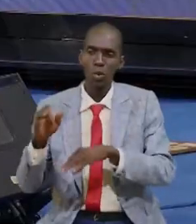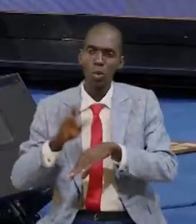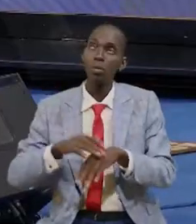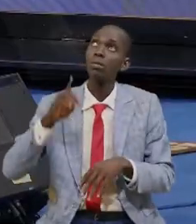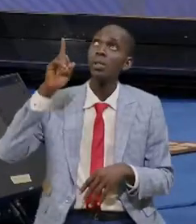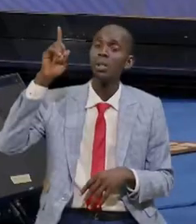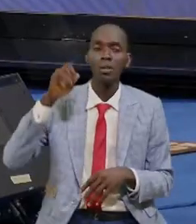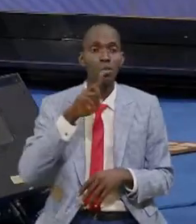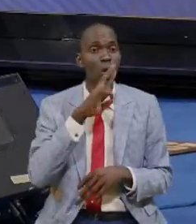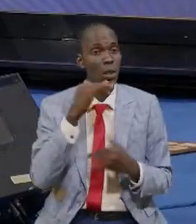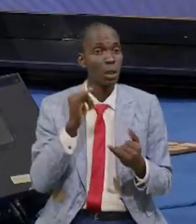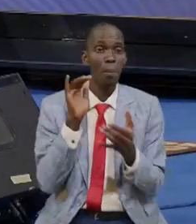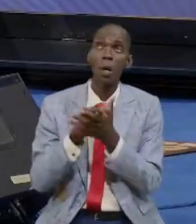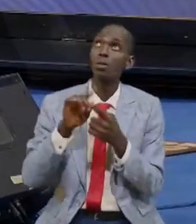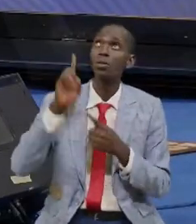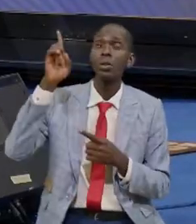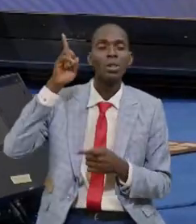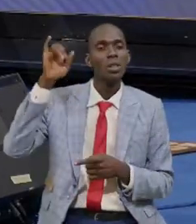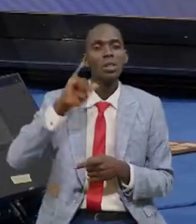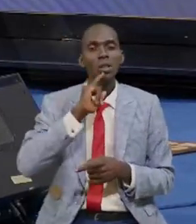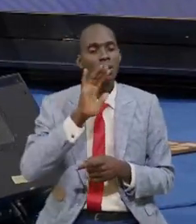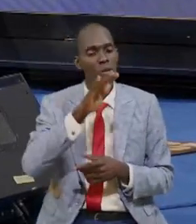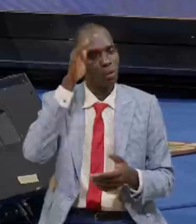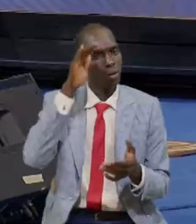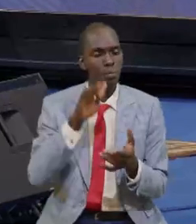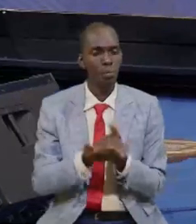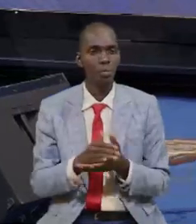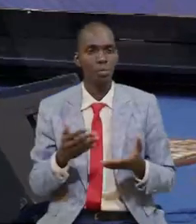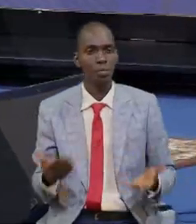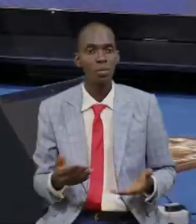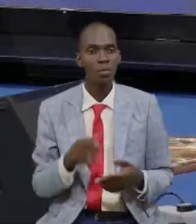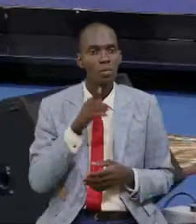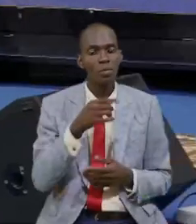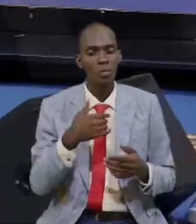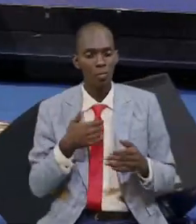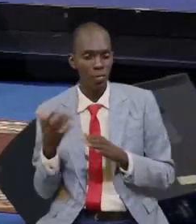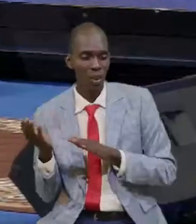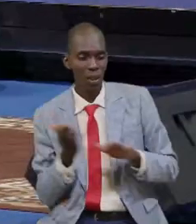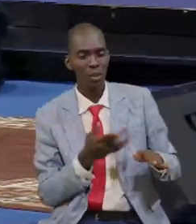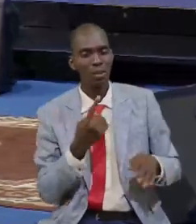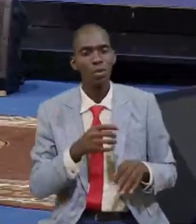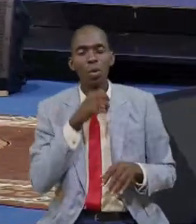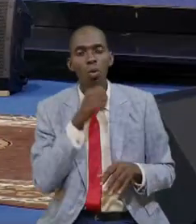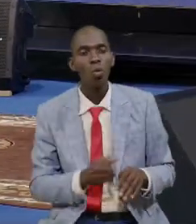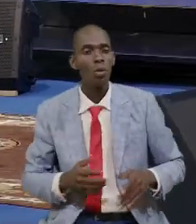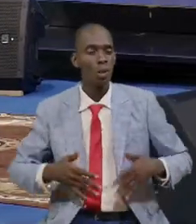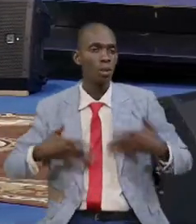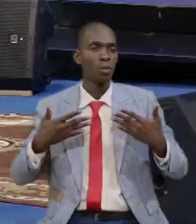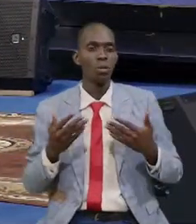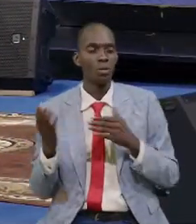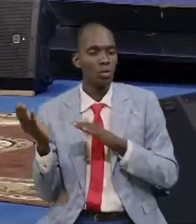marié à lui, il est votre époux, il est votre mari, alors vous avez abandonner,